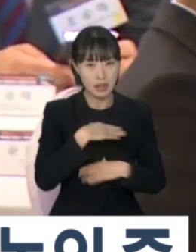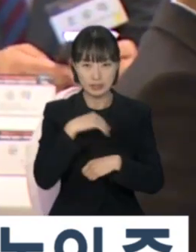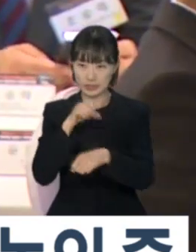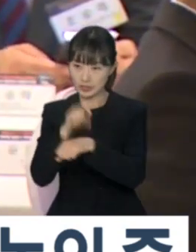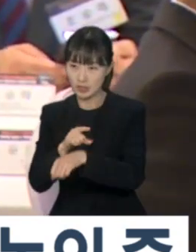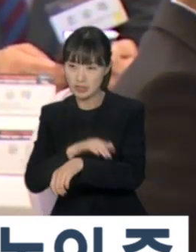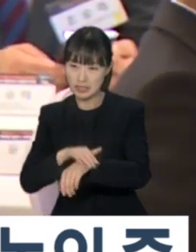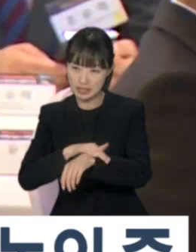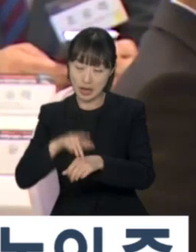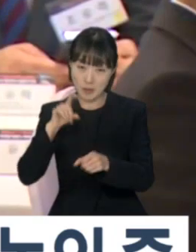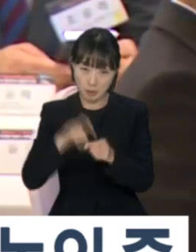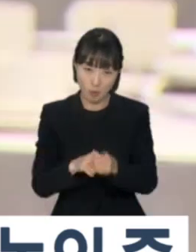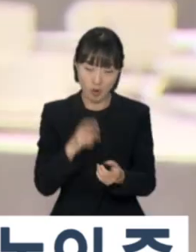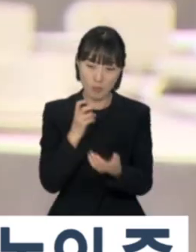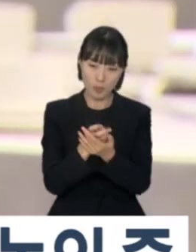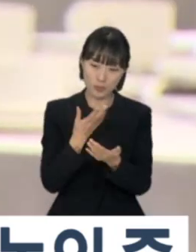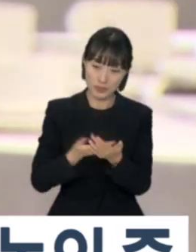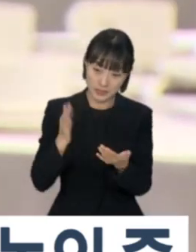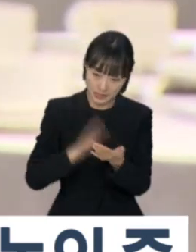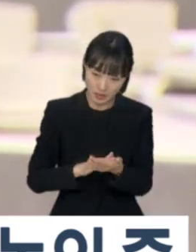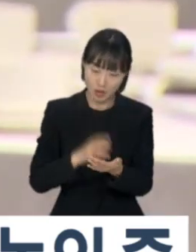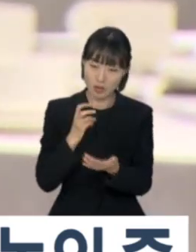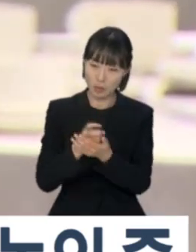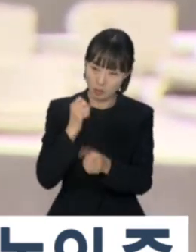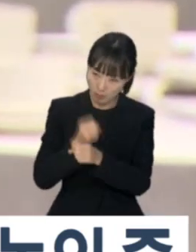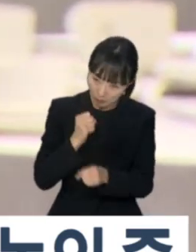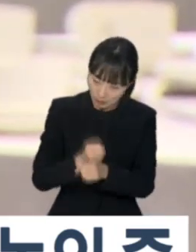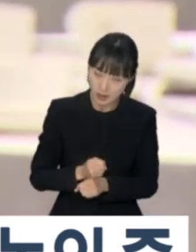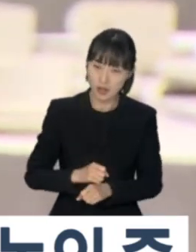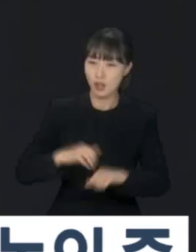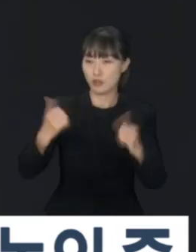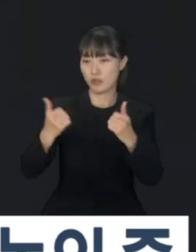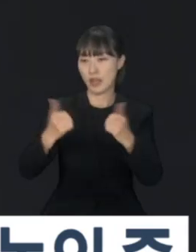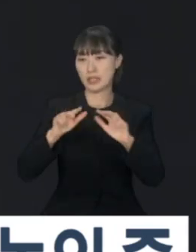높이기 위한 정도 회에서 논의중입니다